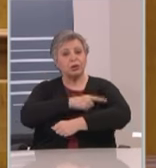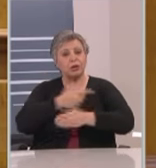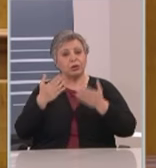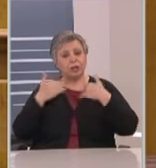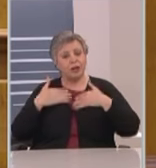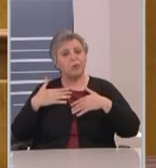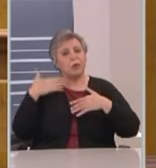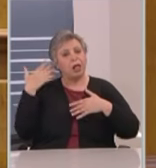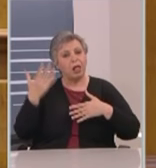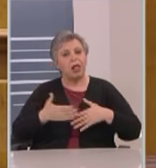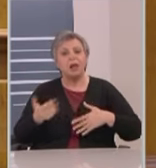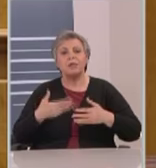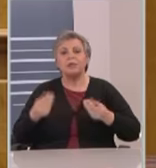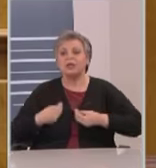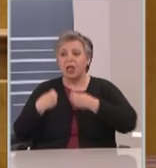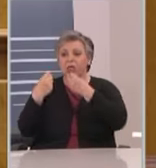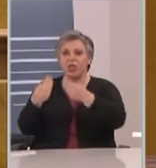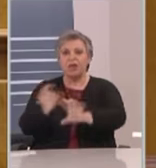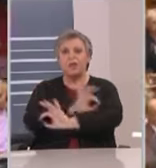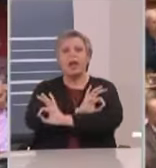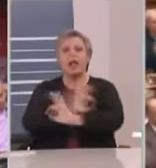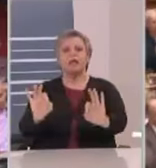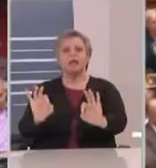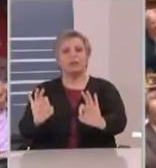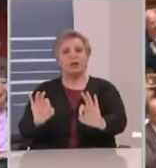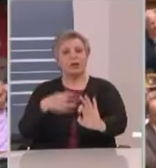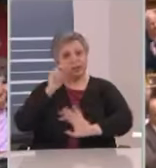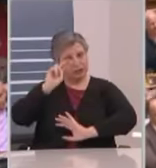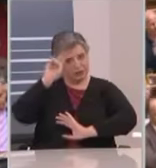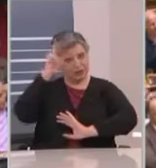έργα και τα παραδίδουμε στον ελληνικό λαό οι ανίκανοι.